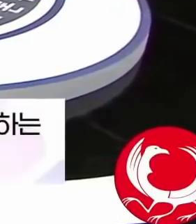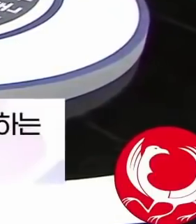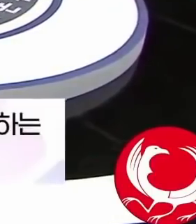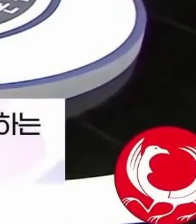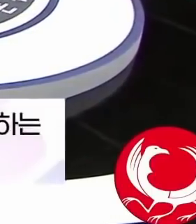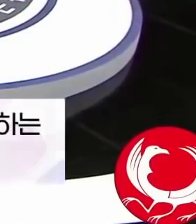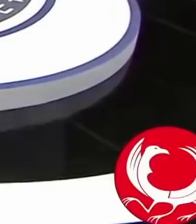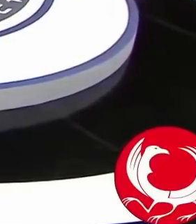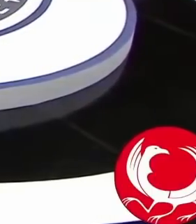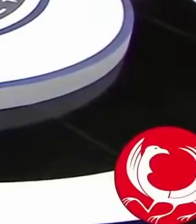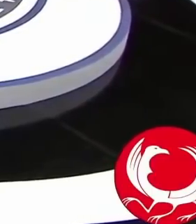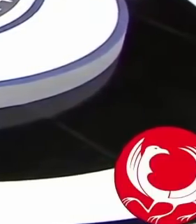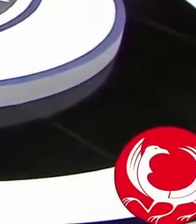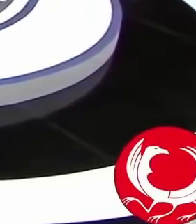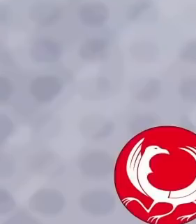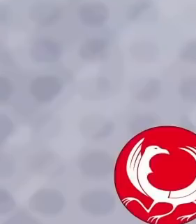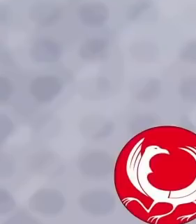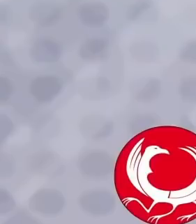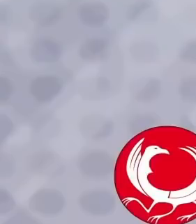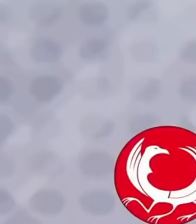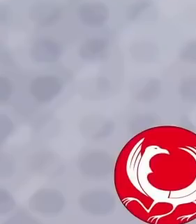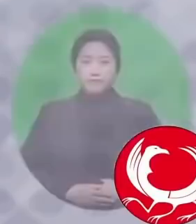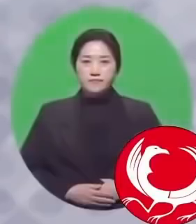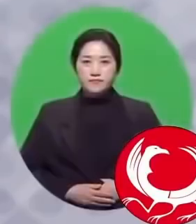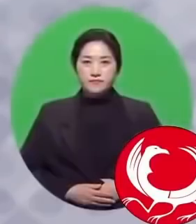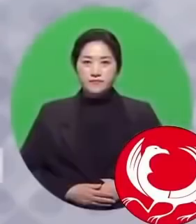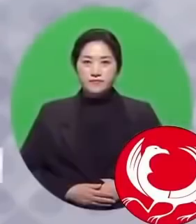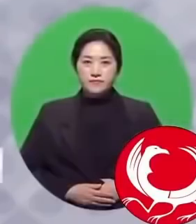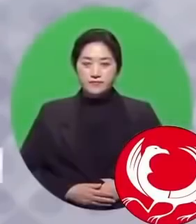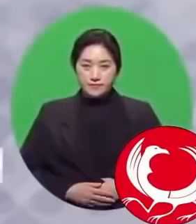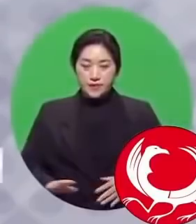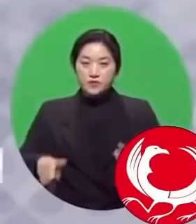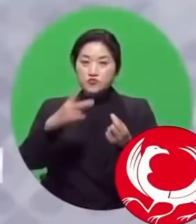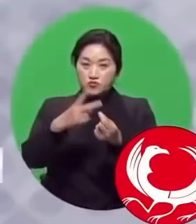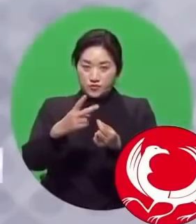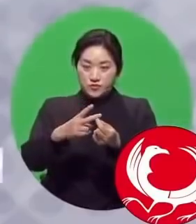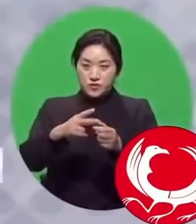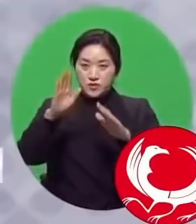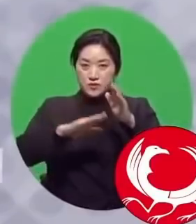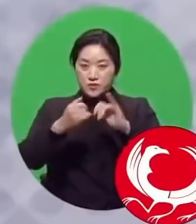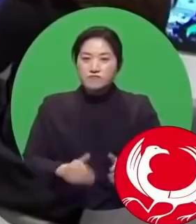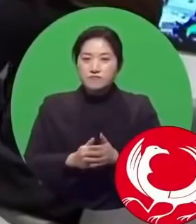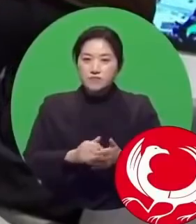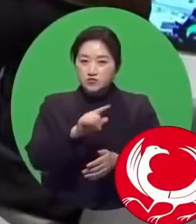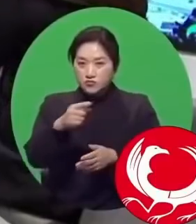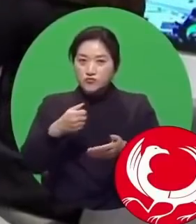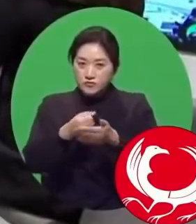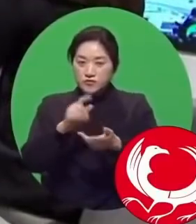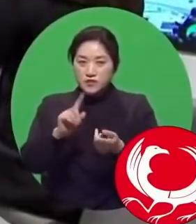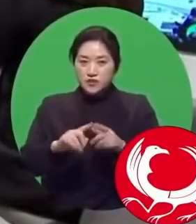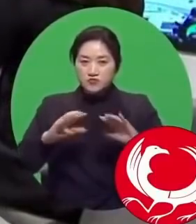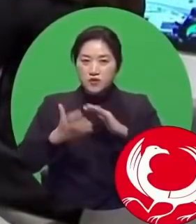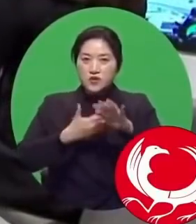토론회를 시청하고 계십니다. 자, 후보자 공약 발표 이번에 두 번째 시간을 진행하도록 하겠습니다.